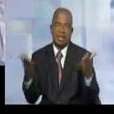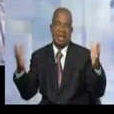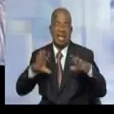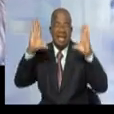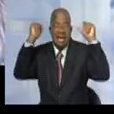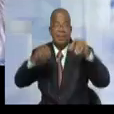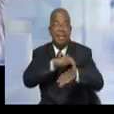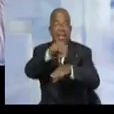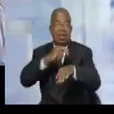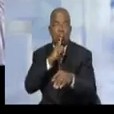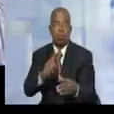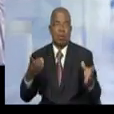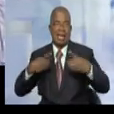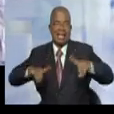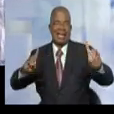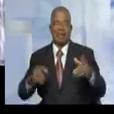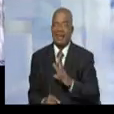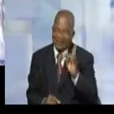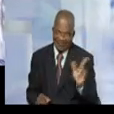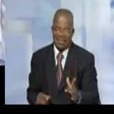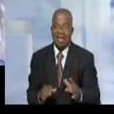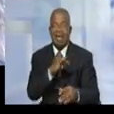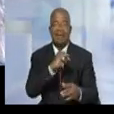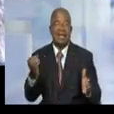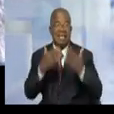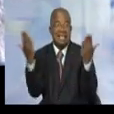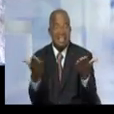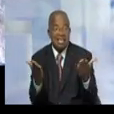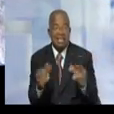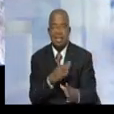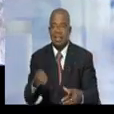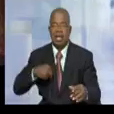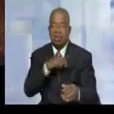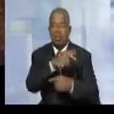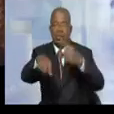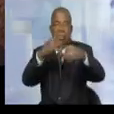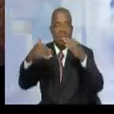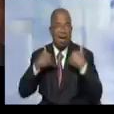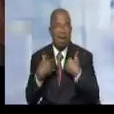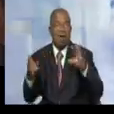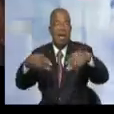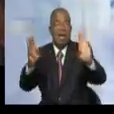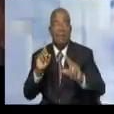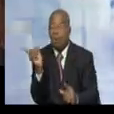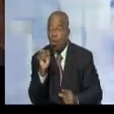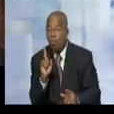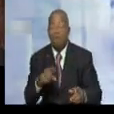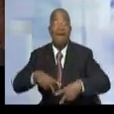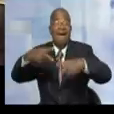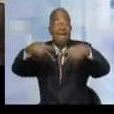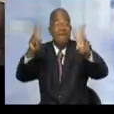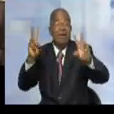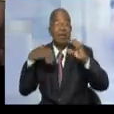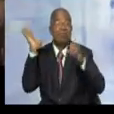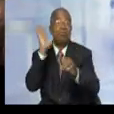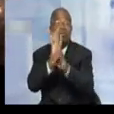beaucoup travailler. Et la prochaine visite ici à Port-Boué, c'est qu'on aura un marché vivrier à Port-Boué. Au cours de cette cérémonie, des diplômes ont